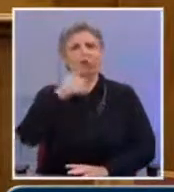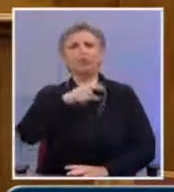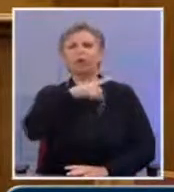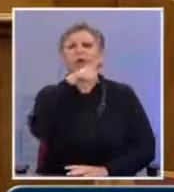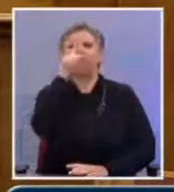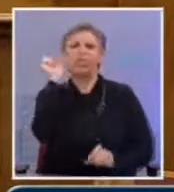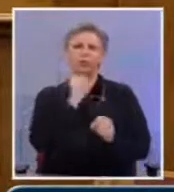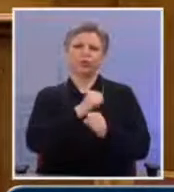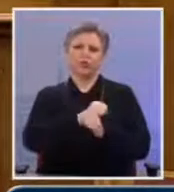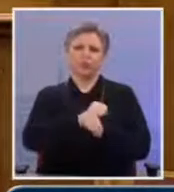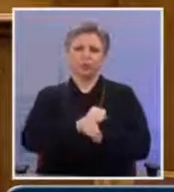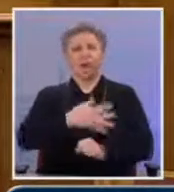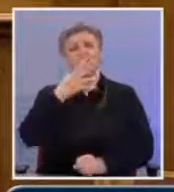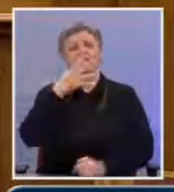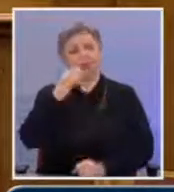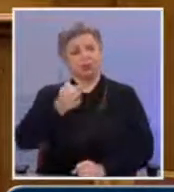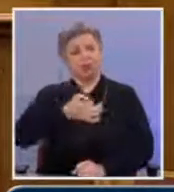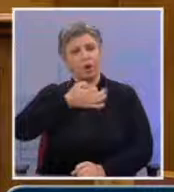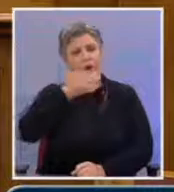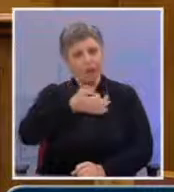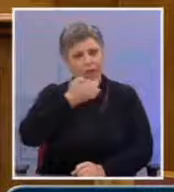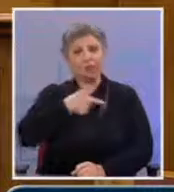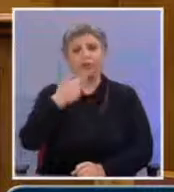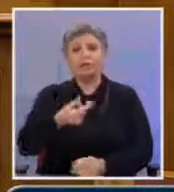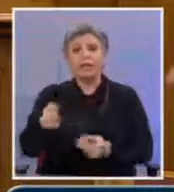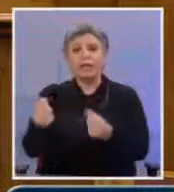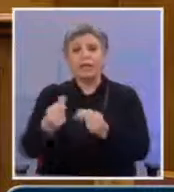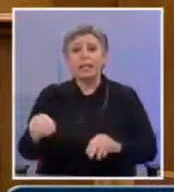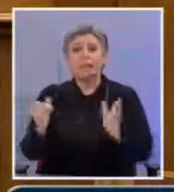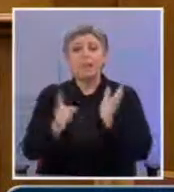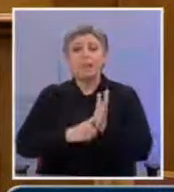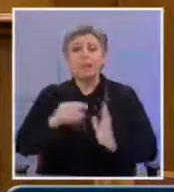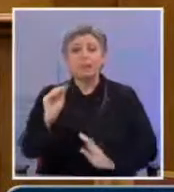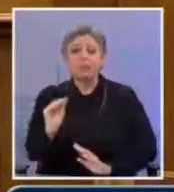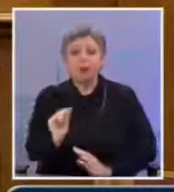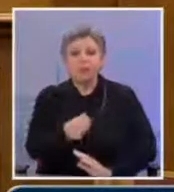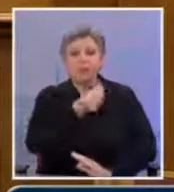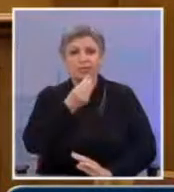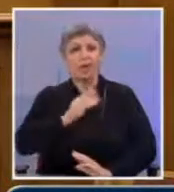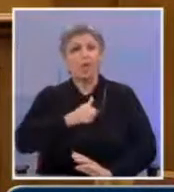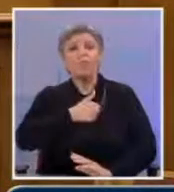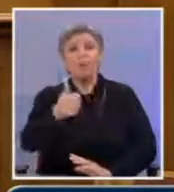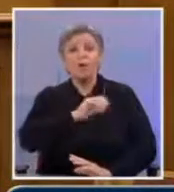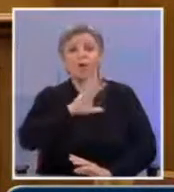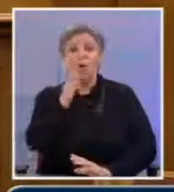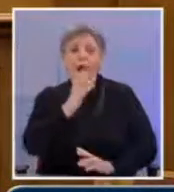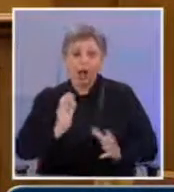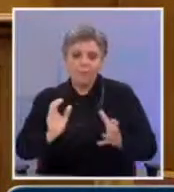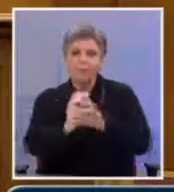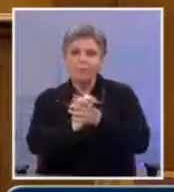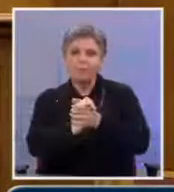η διεκδίκηση της λύσης πρέπει να γίνει με την μέγιστη δυνατή συνένεση στο εσωτερικό της